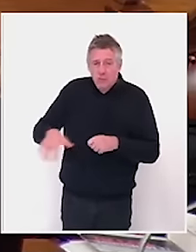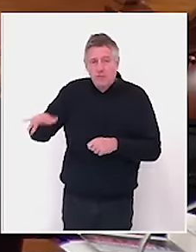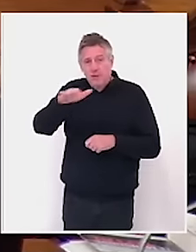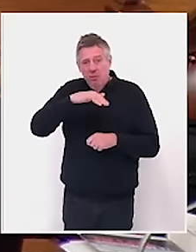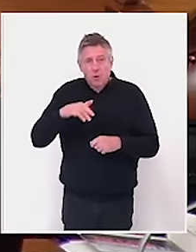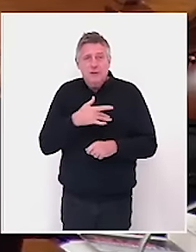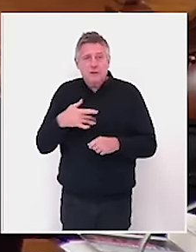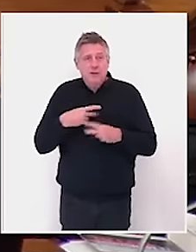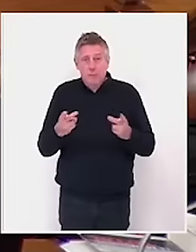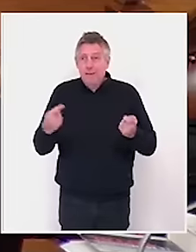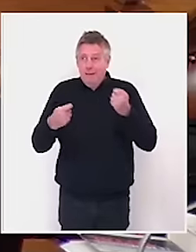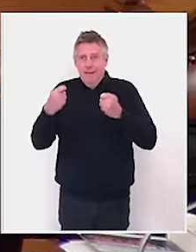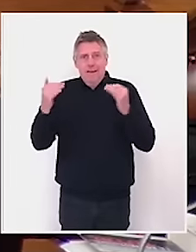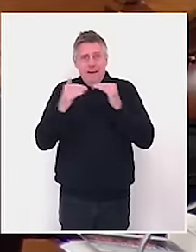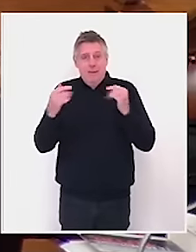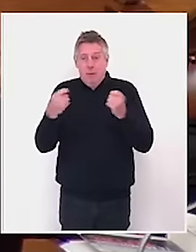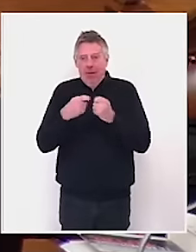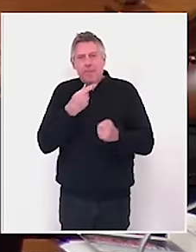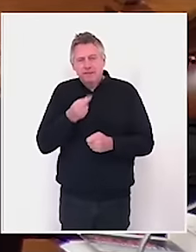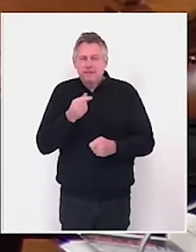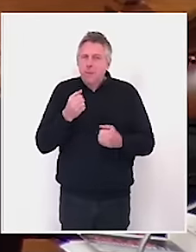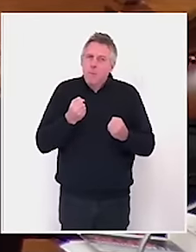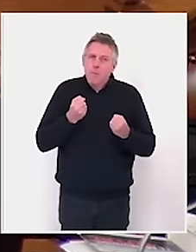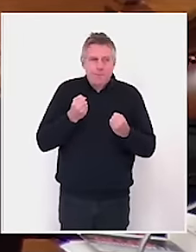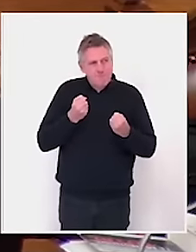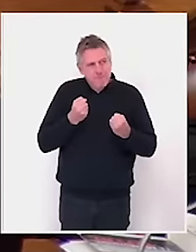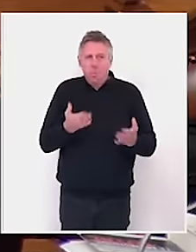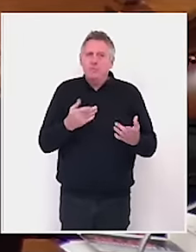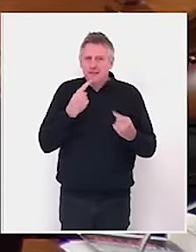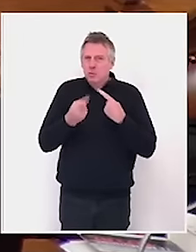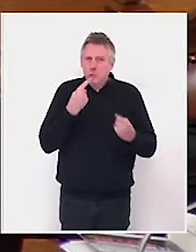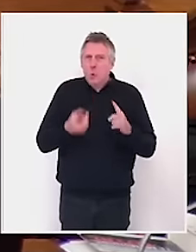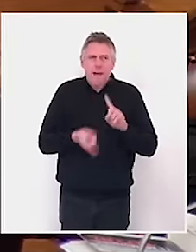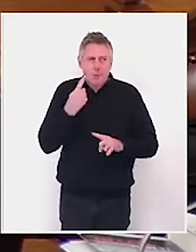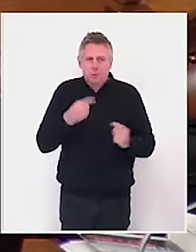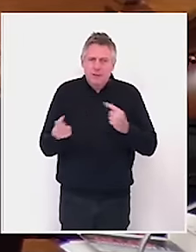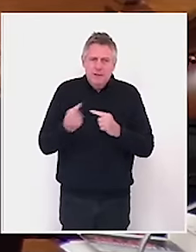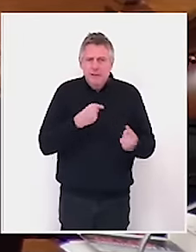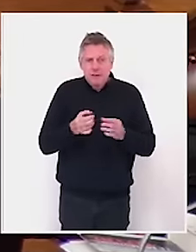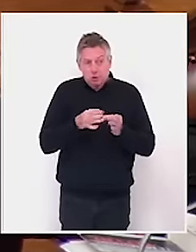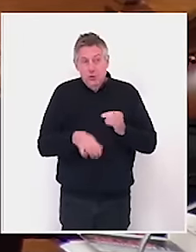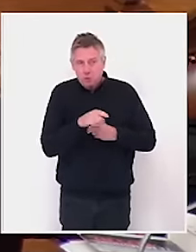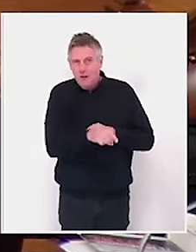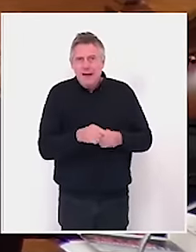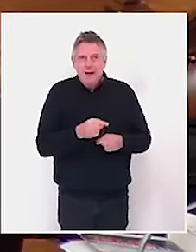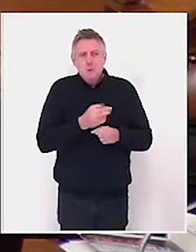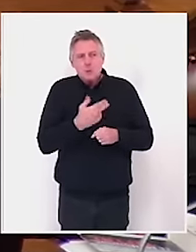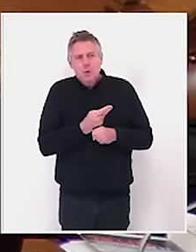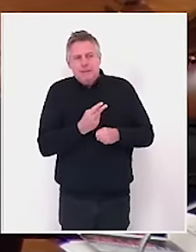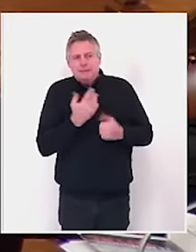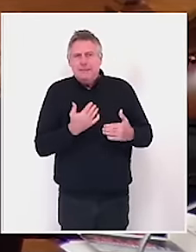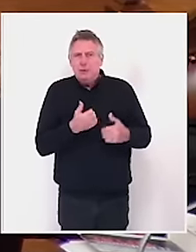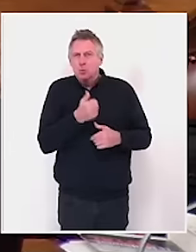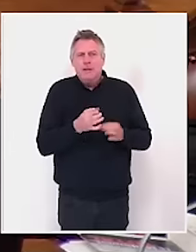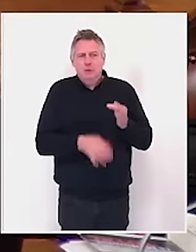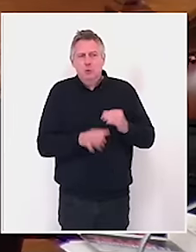santé publique, c'est pas simple. Mais en tout cas, ça mériterait discussion. Et nous, en tout cas, on met en alerte aussi sur cette solution-là, qui n'est pas visiblement une super solution,